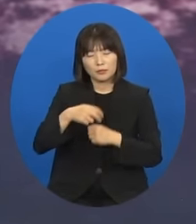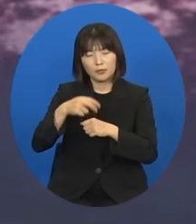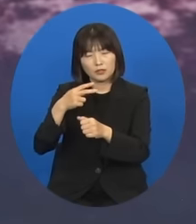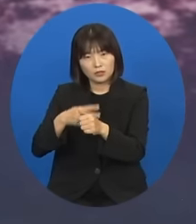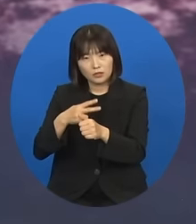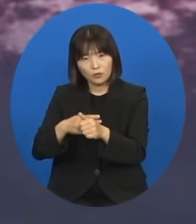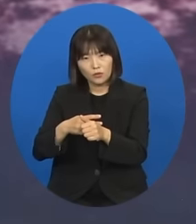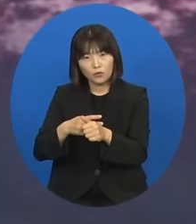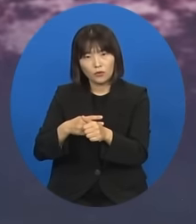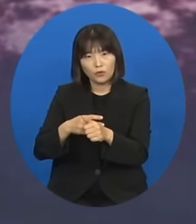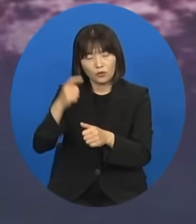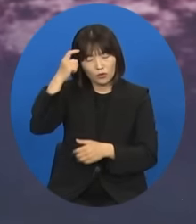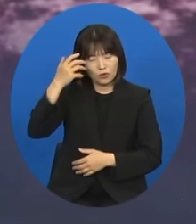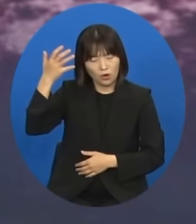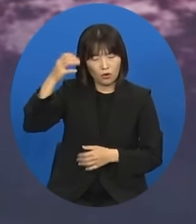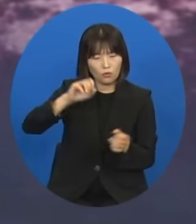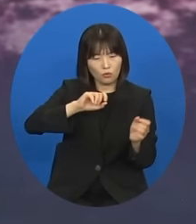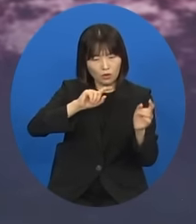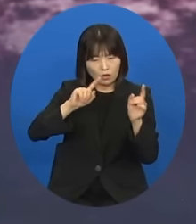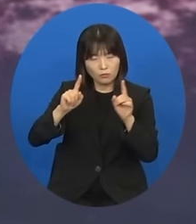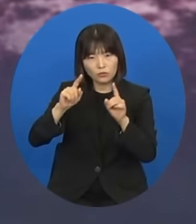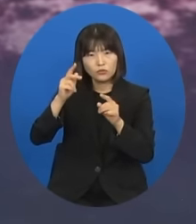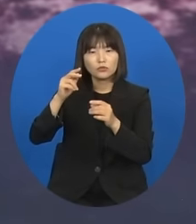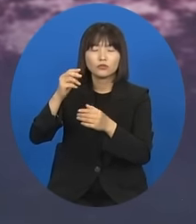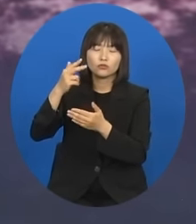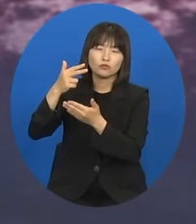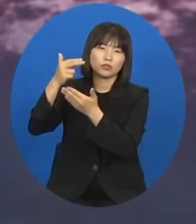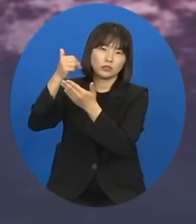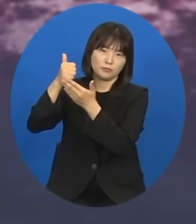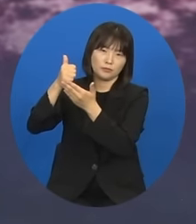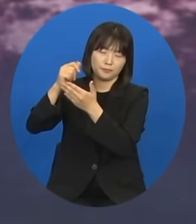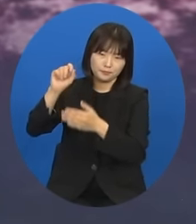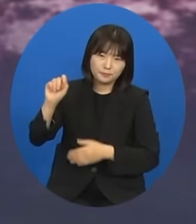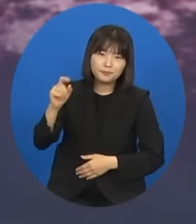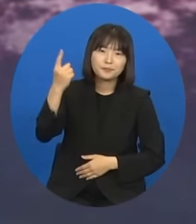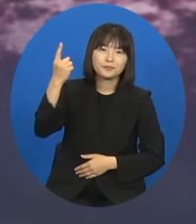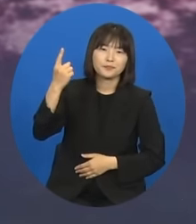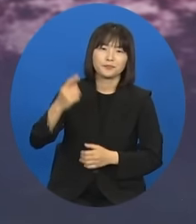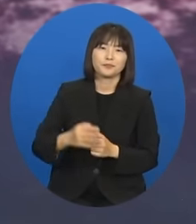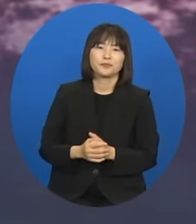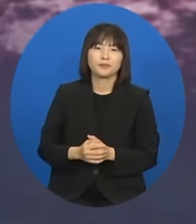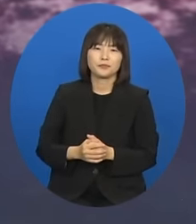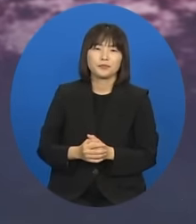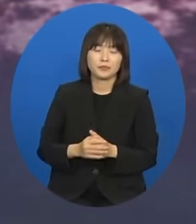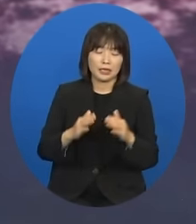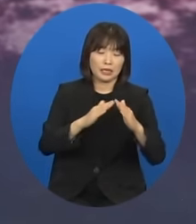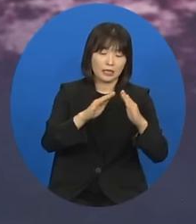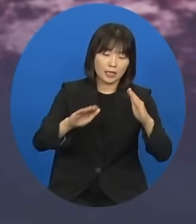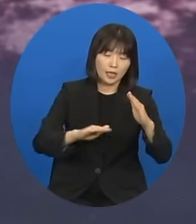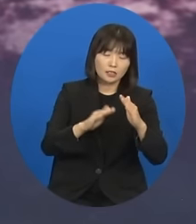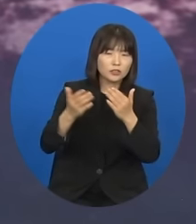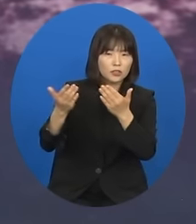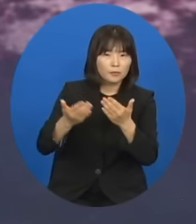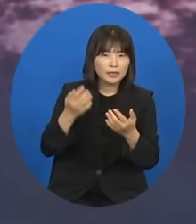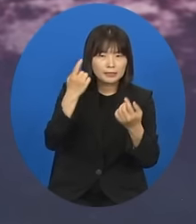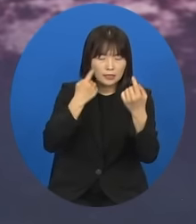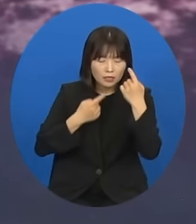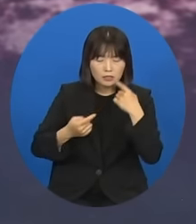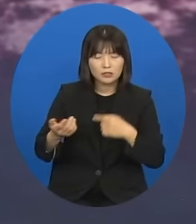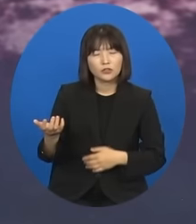영혼을 회복시킬 수 있는 유일한 분이신 주님으로 말미암아 여러분들이 가정에서 받은 상처와